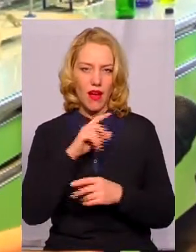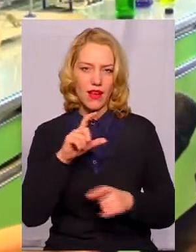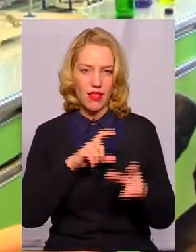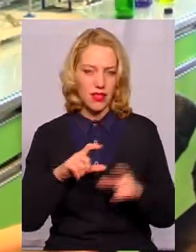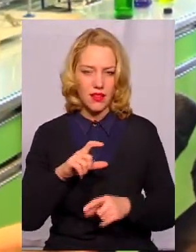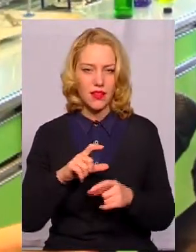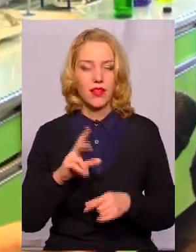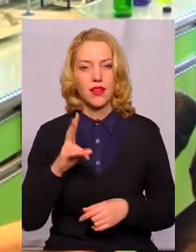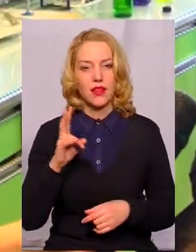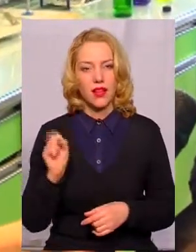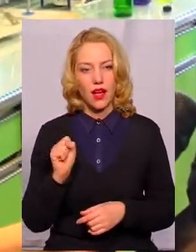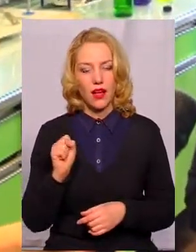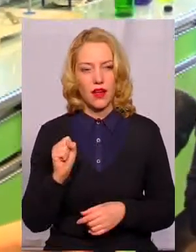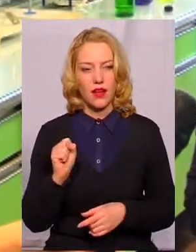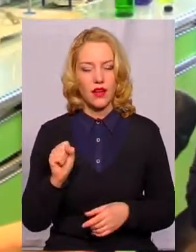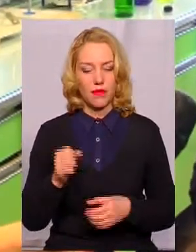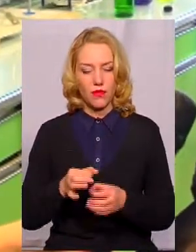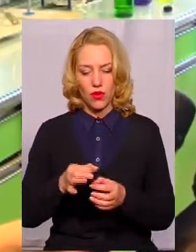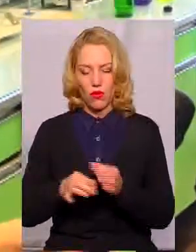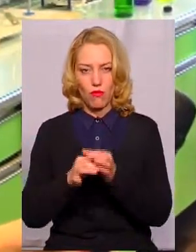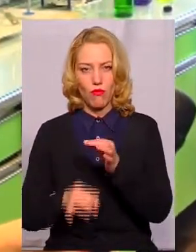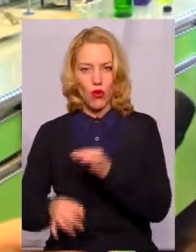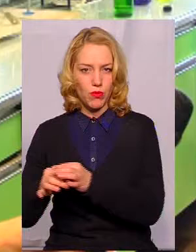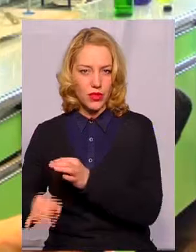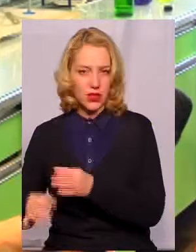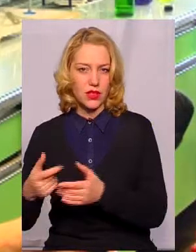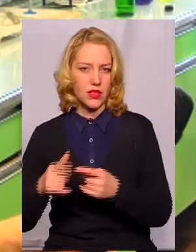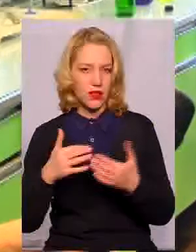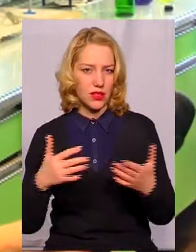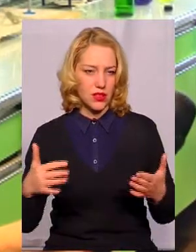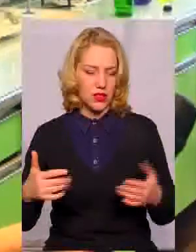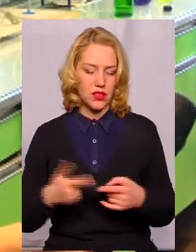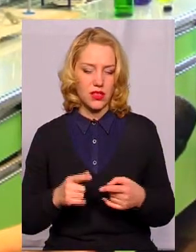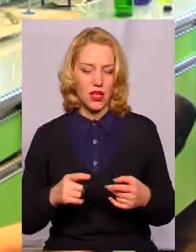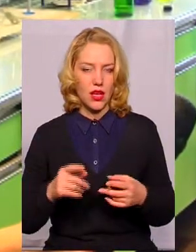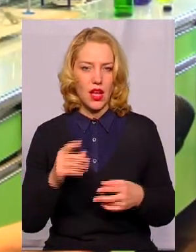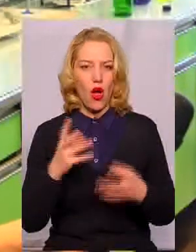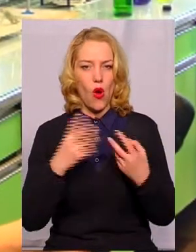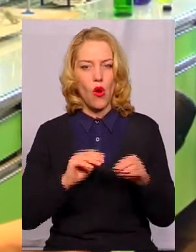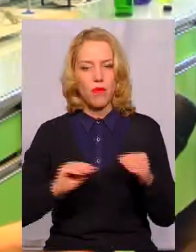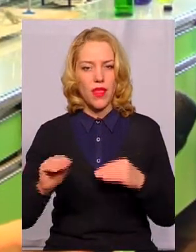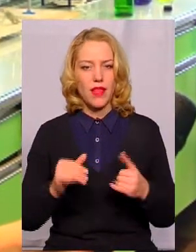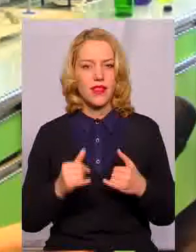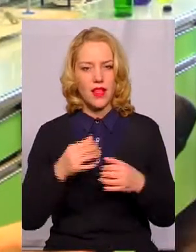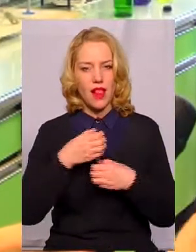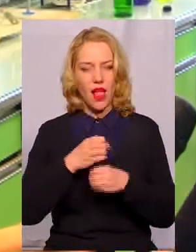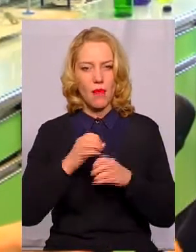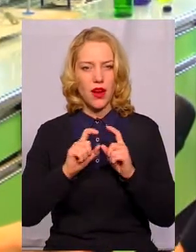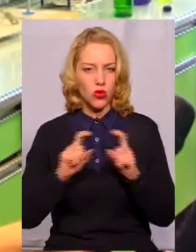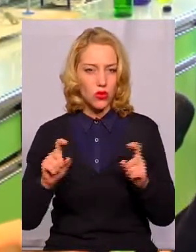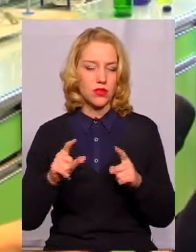пробірки, різні прилади лабораторні. Відповідно, це також впливає на